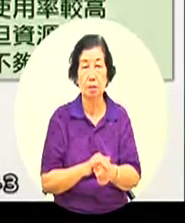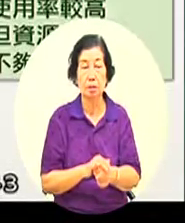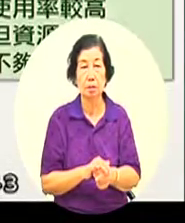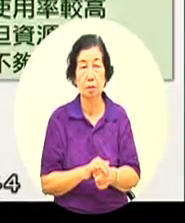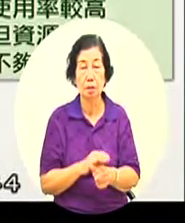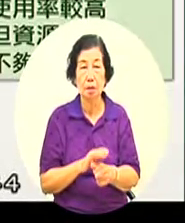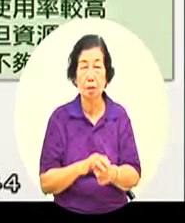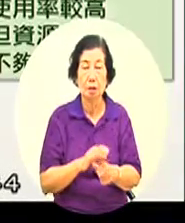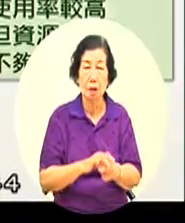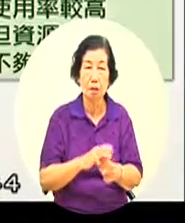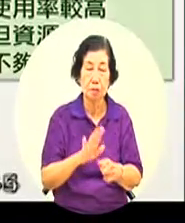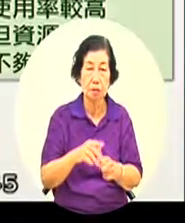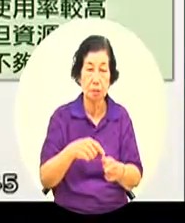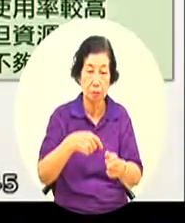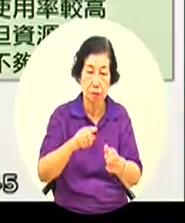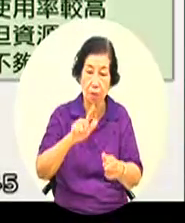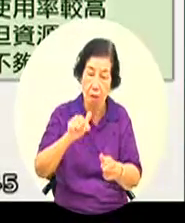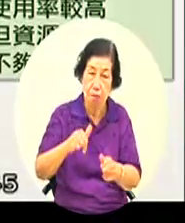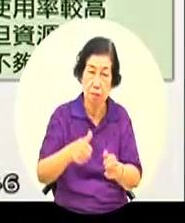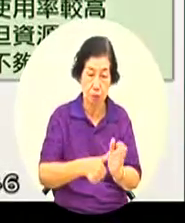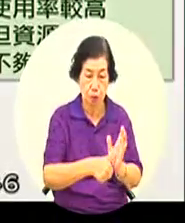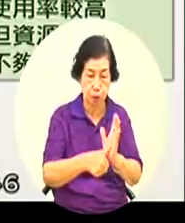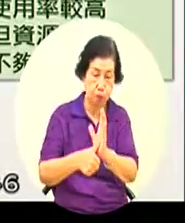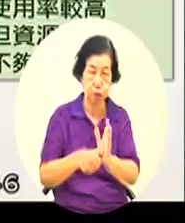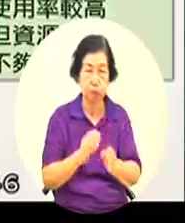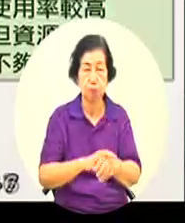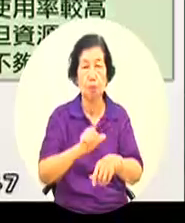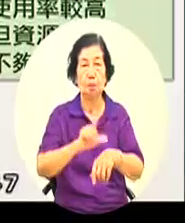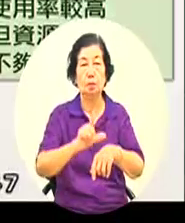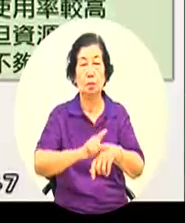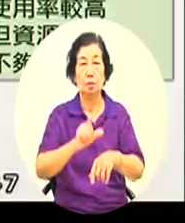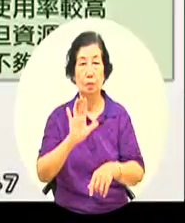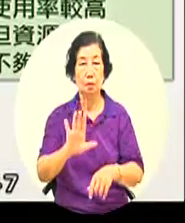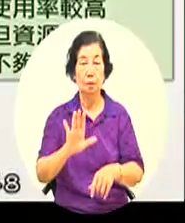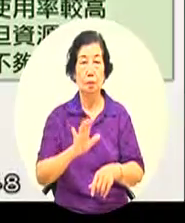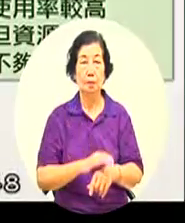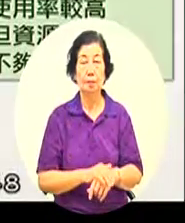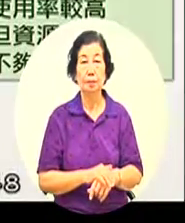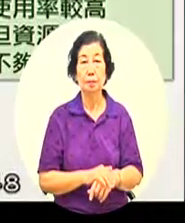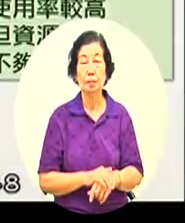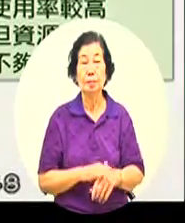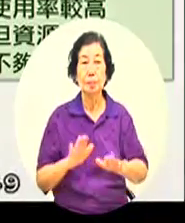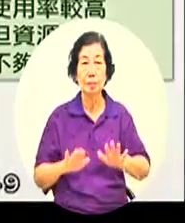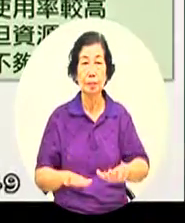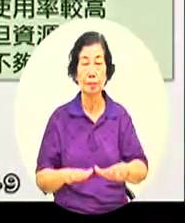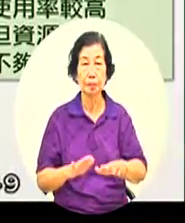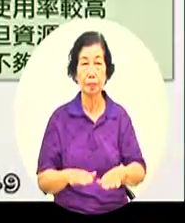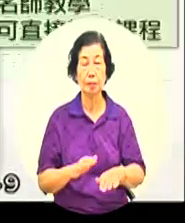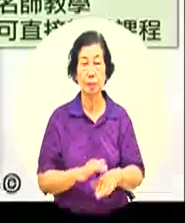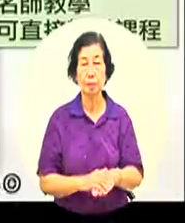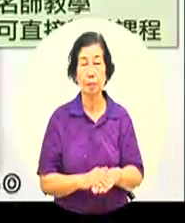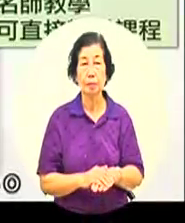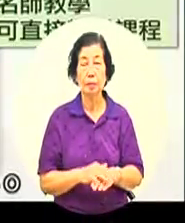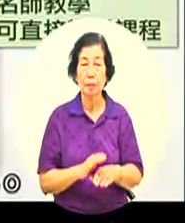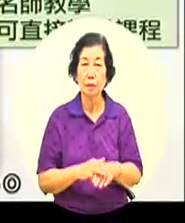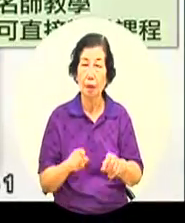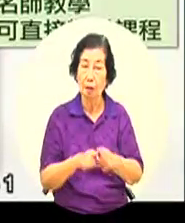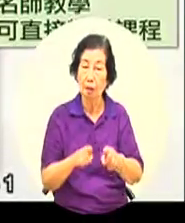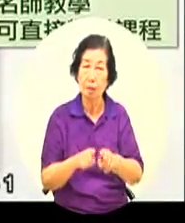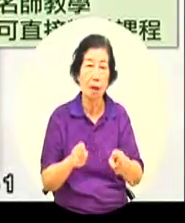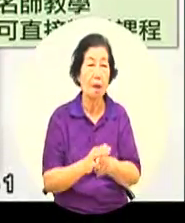的名师出来上课啊，所以呢目前这个呢也普及度呢也还不够。